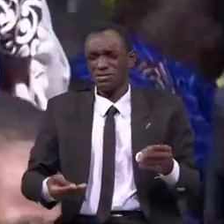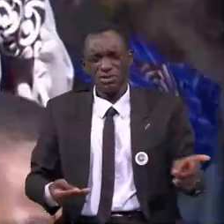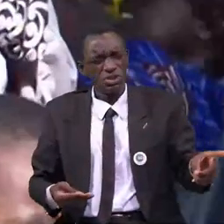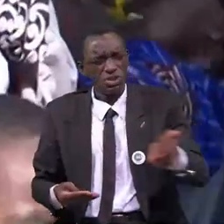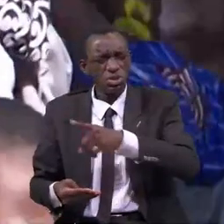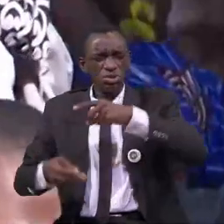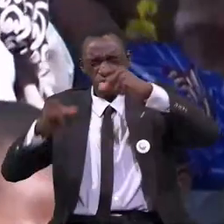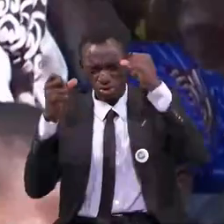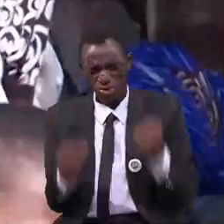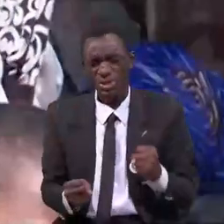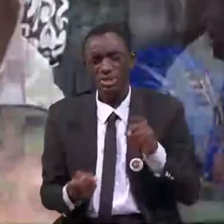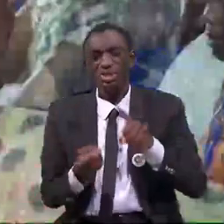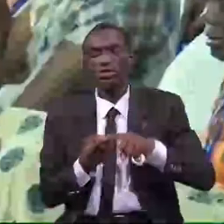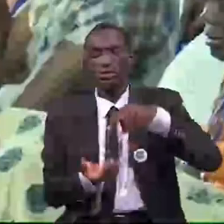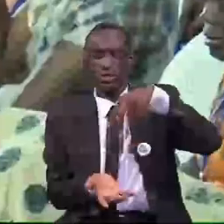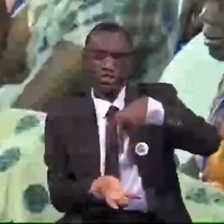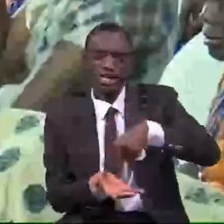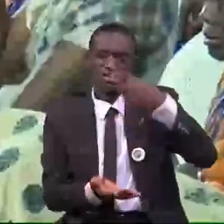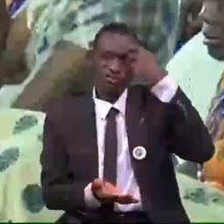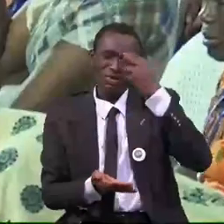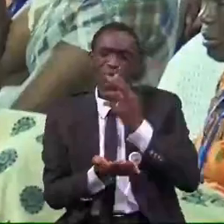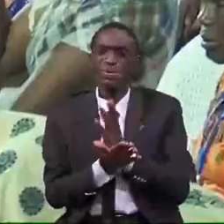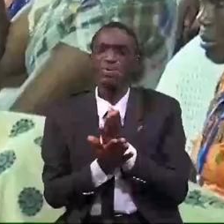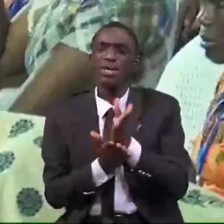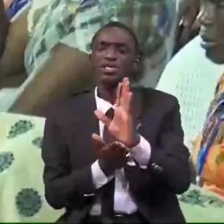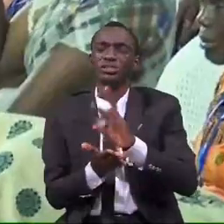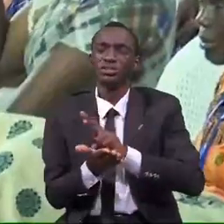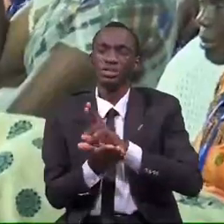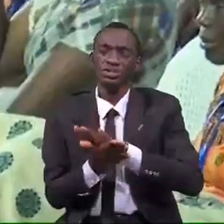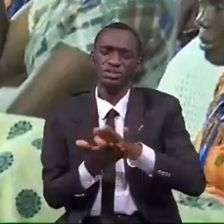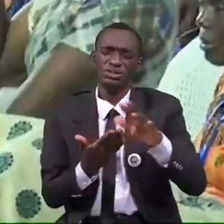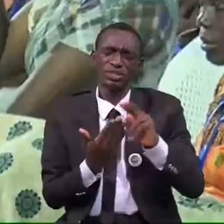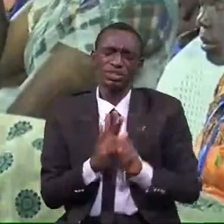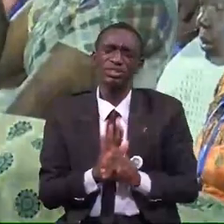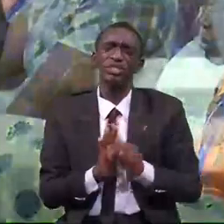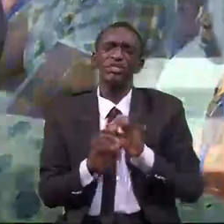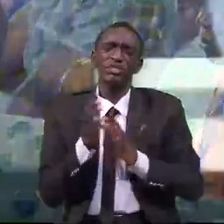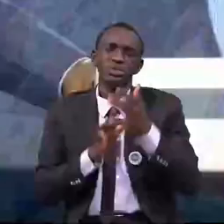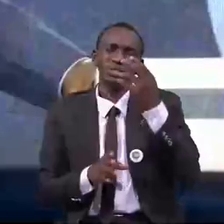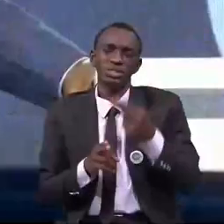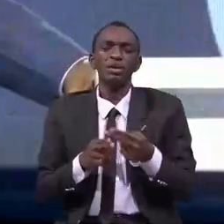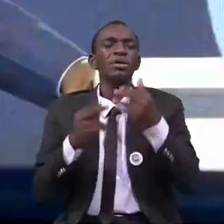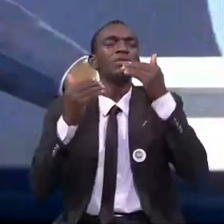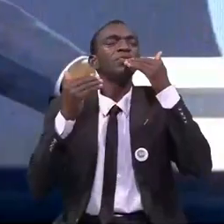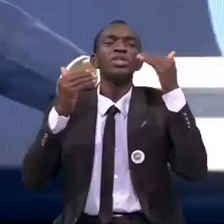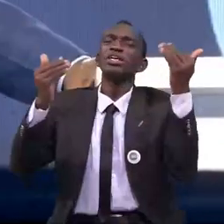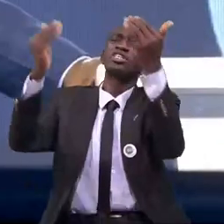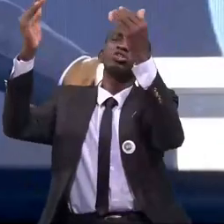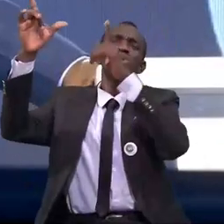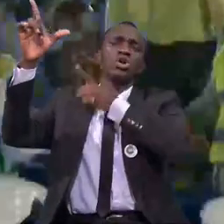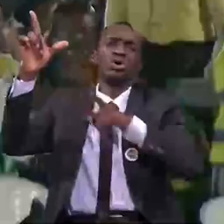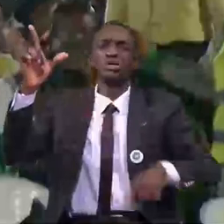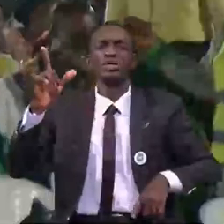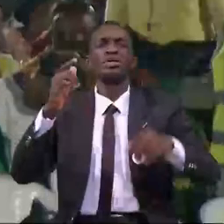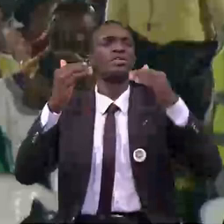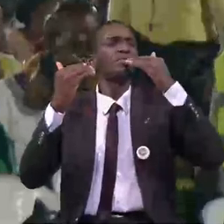cœur accordeleur la force pour se tenir pour la justice merci Seigneur tout le